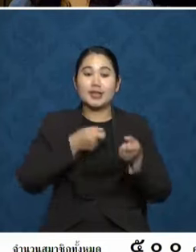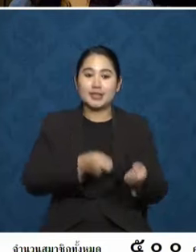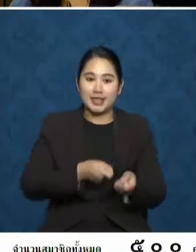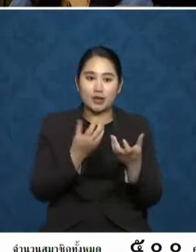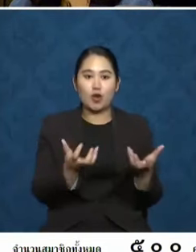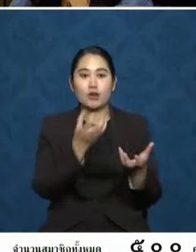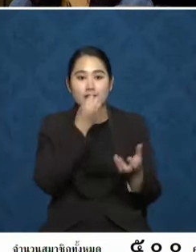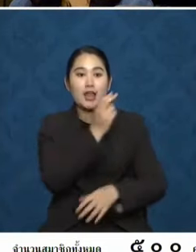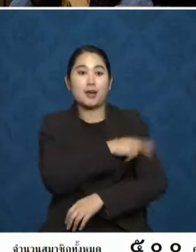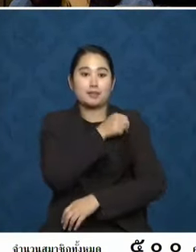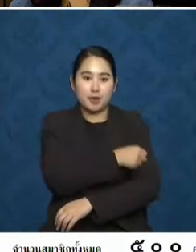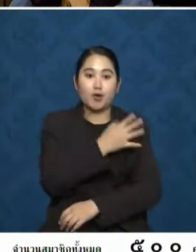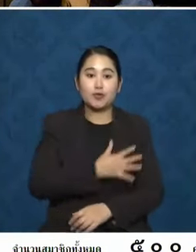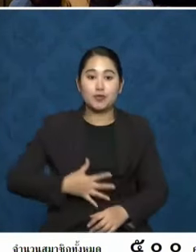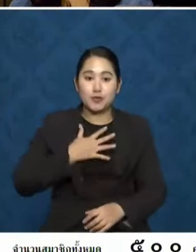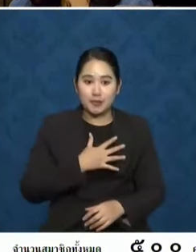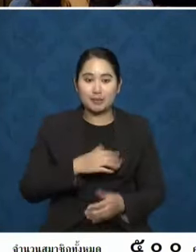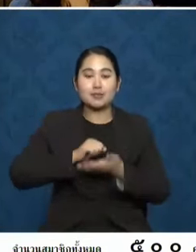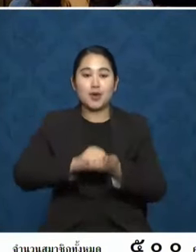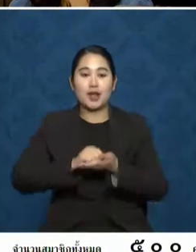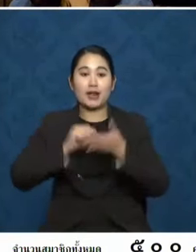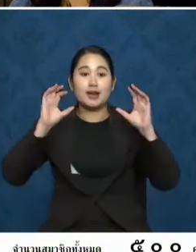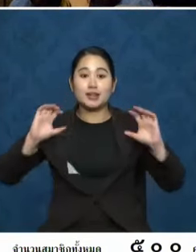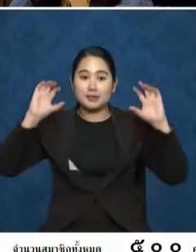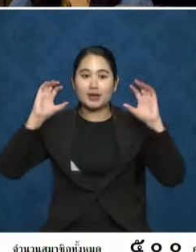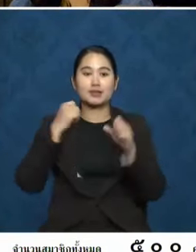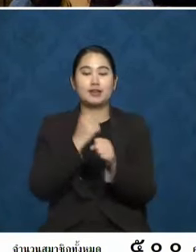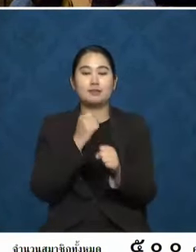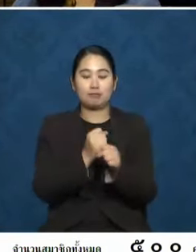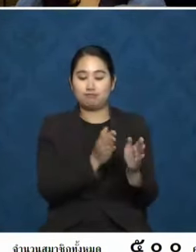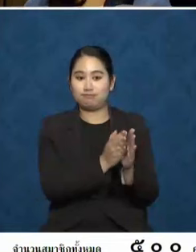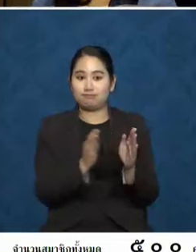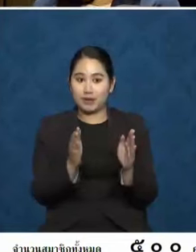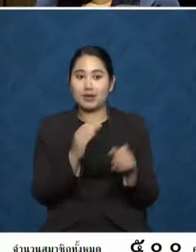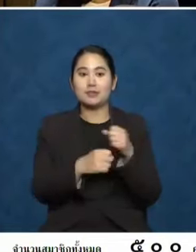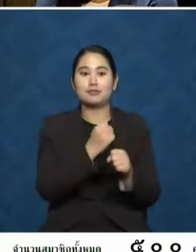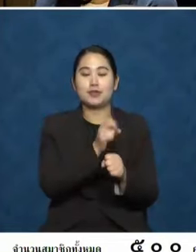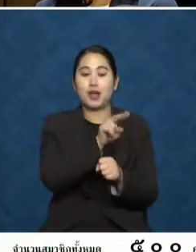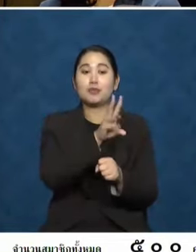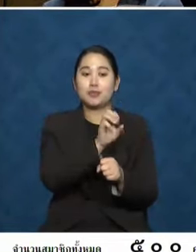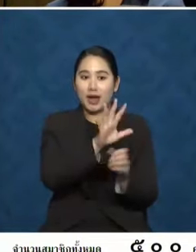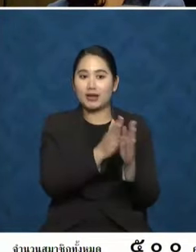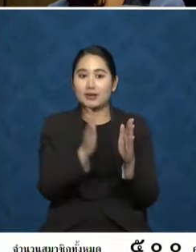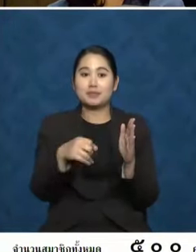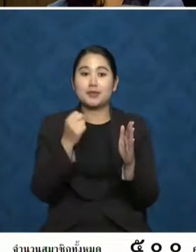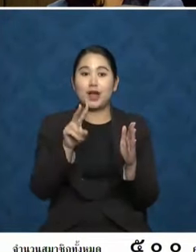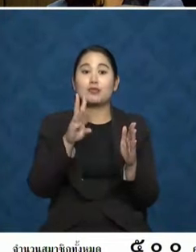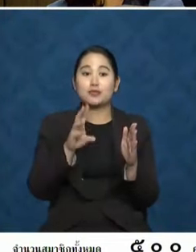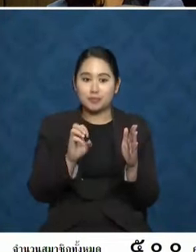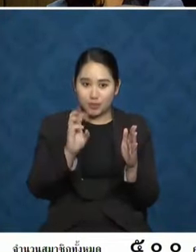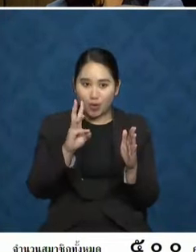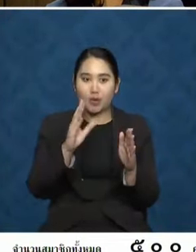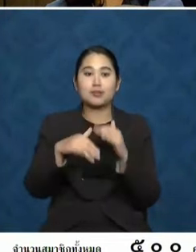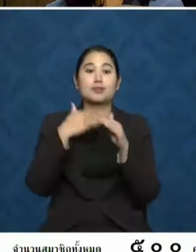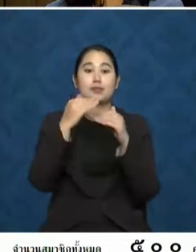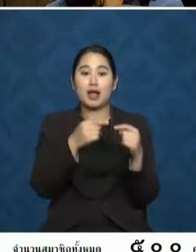การแ้ แลสุขภาวะแล้วก็บริการพักรัฐซึงเ้ดำเนิการในช่งแรกก็คปี 65 ถึป 66แล้วกจะขับเคลื่อน